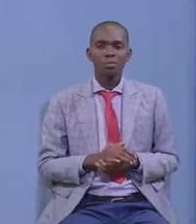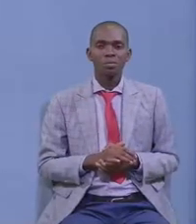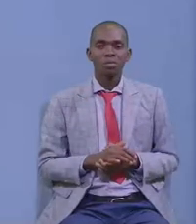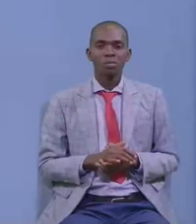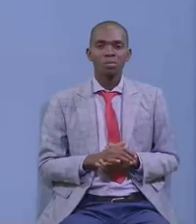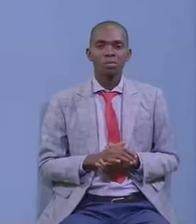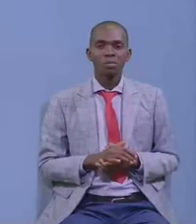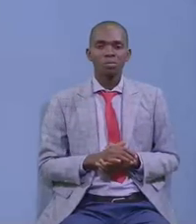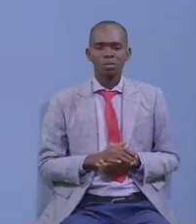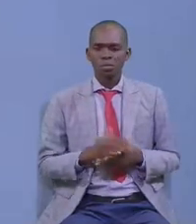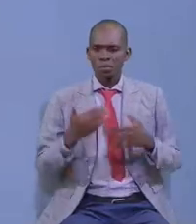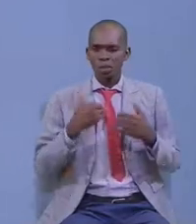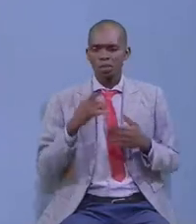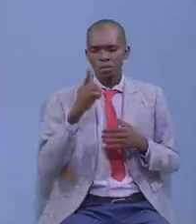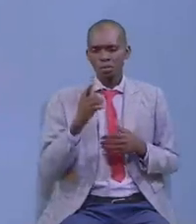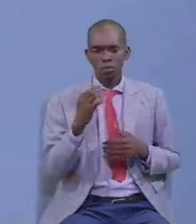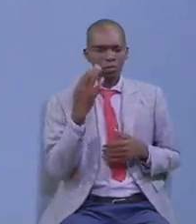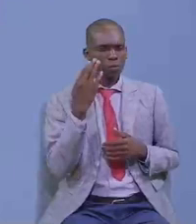Est-ce que vous remarquez dans la vie?